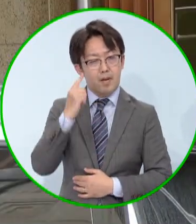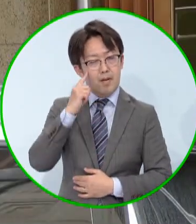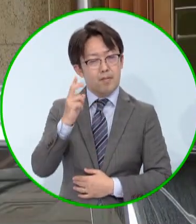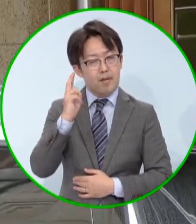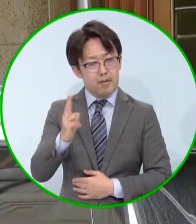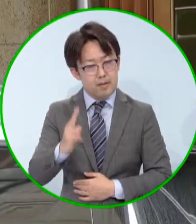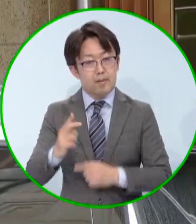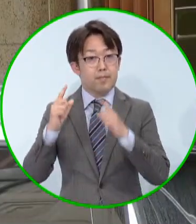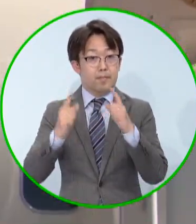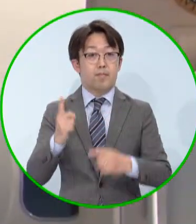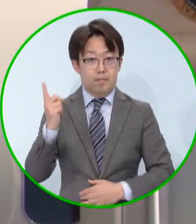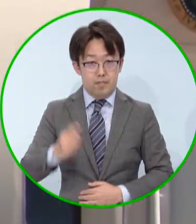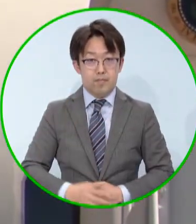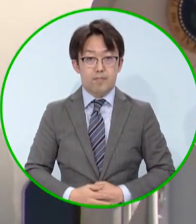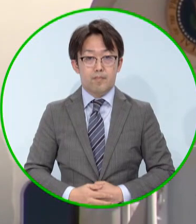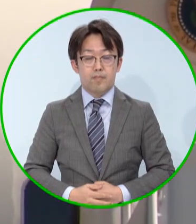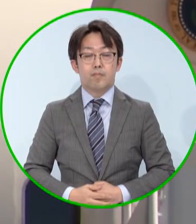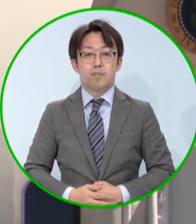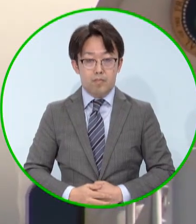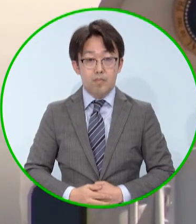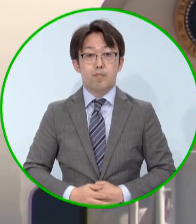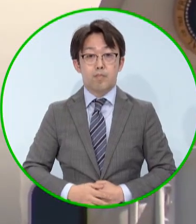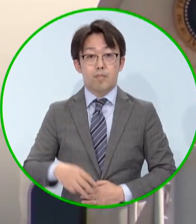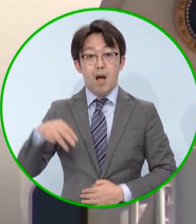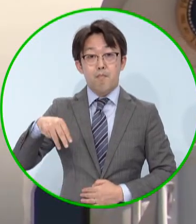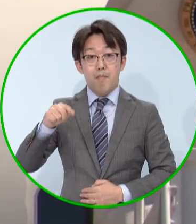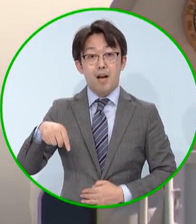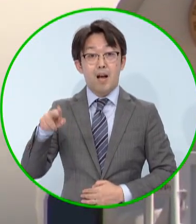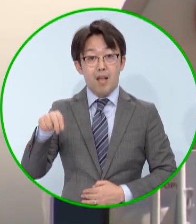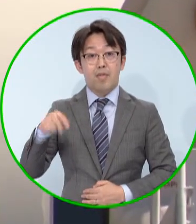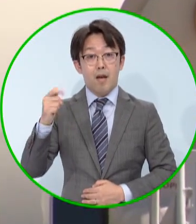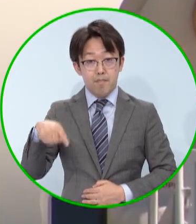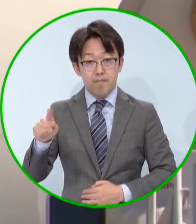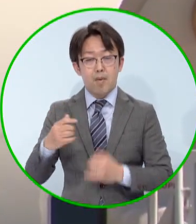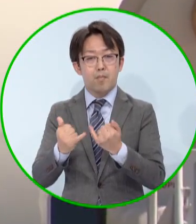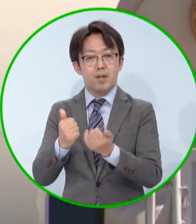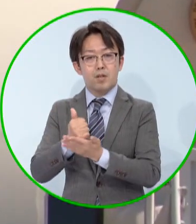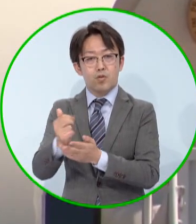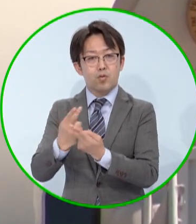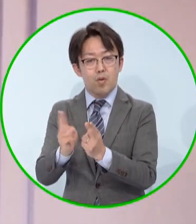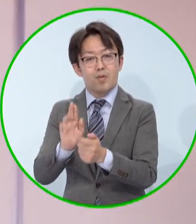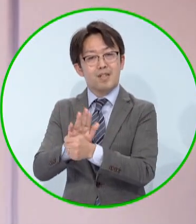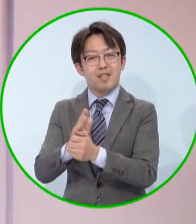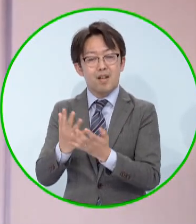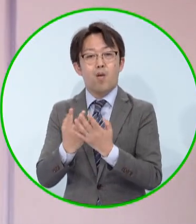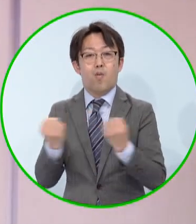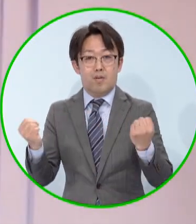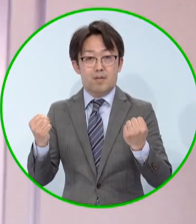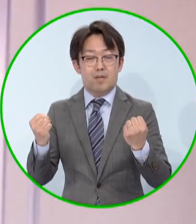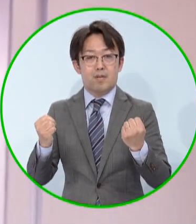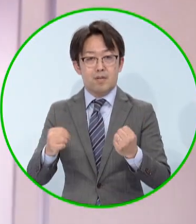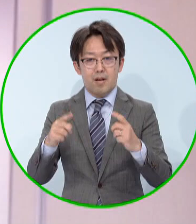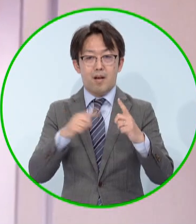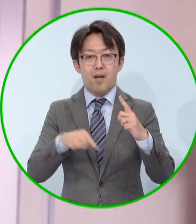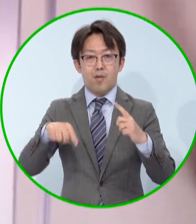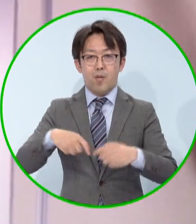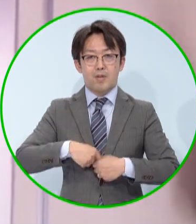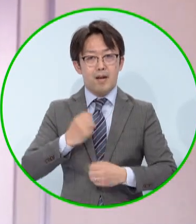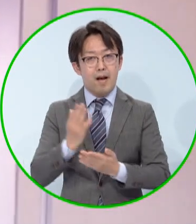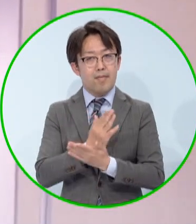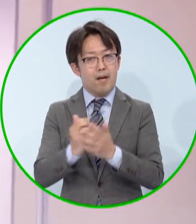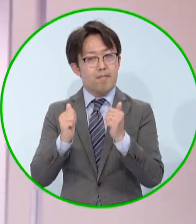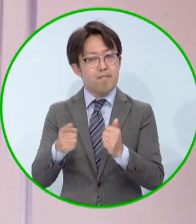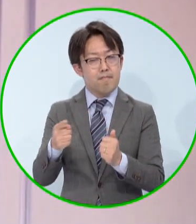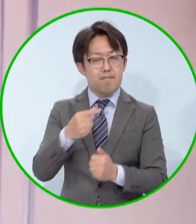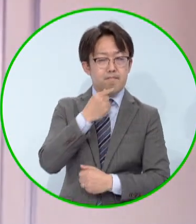ていると報じましたマンハッタンは民主党支持者が多く売春が公正な判断を下さない